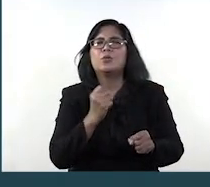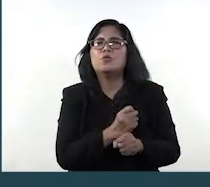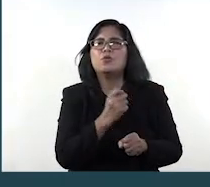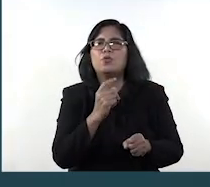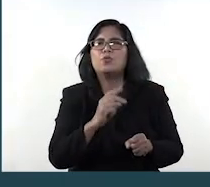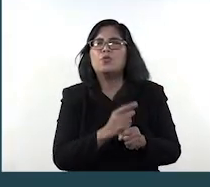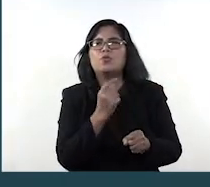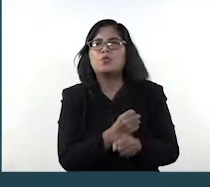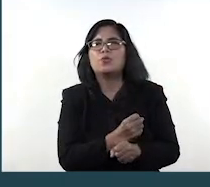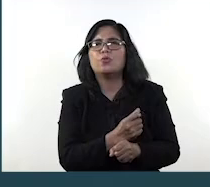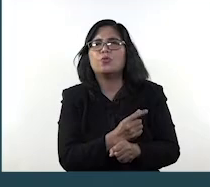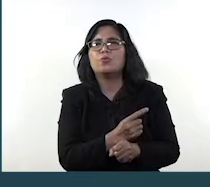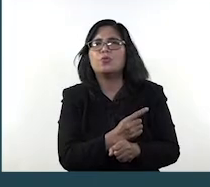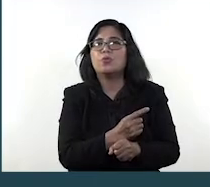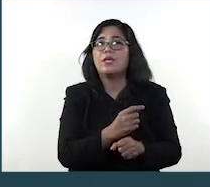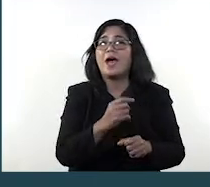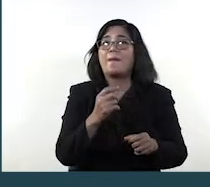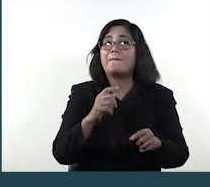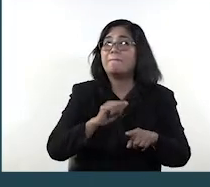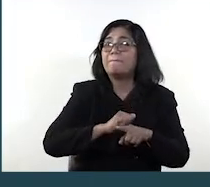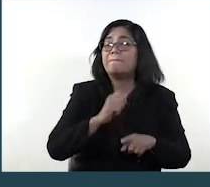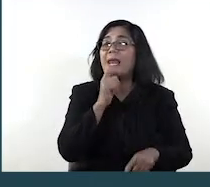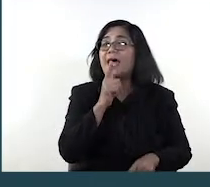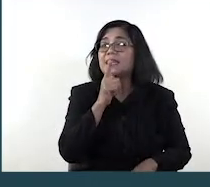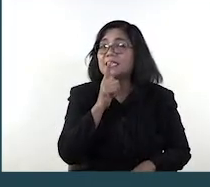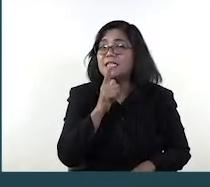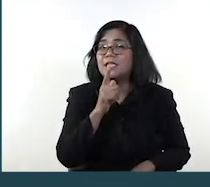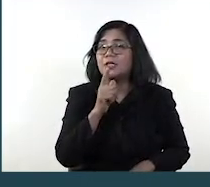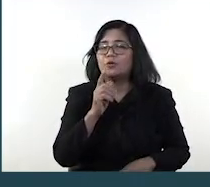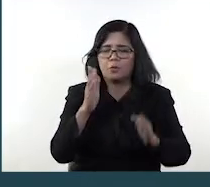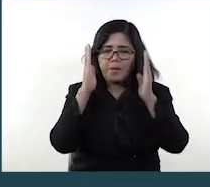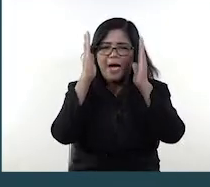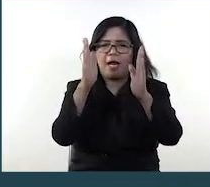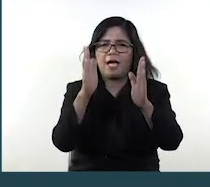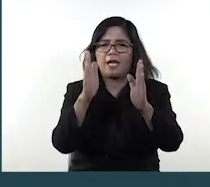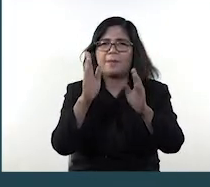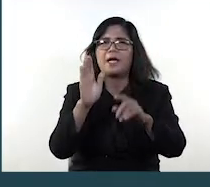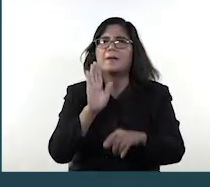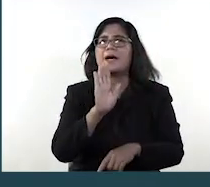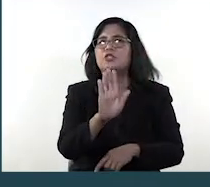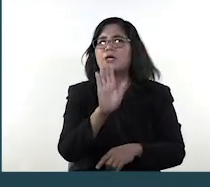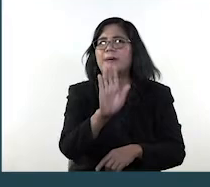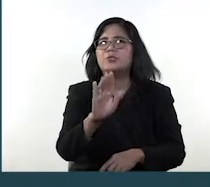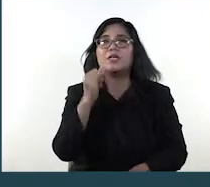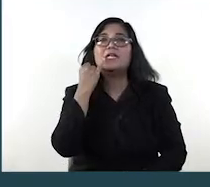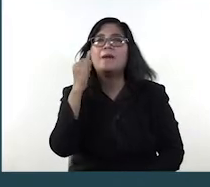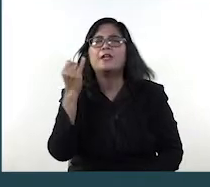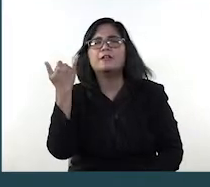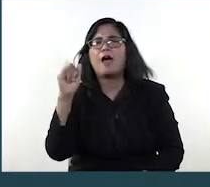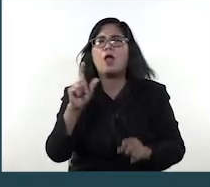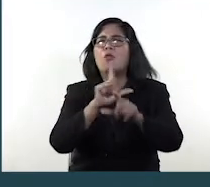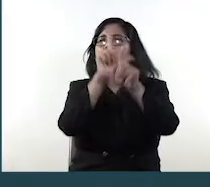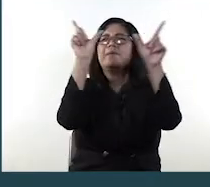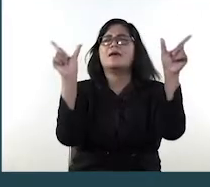yang mendidik untuk mengarahkan kita pada kemajuan-kemajuan iman yang luar biasa yang ketika